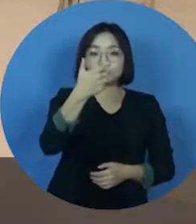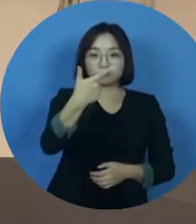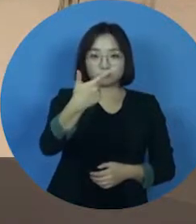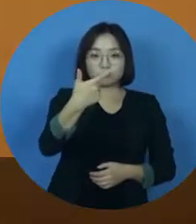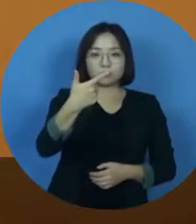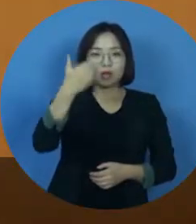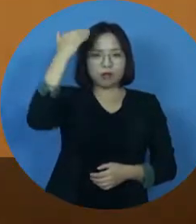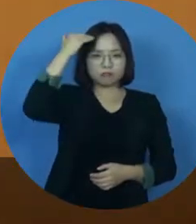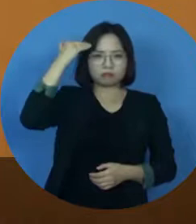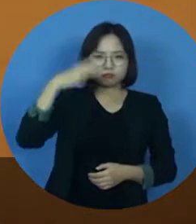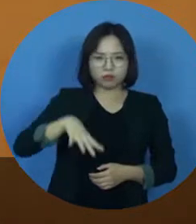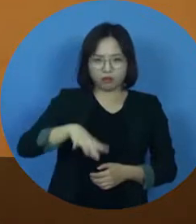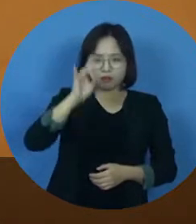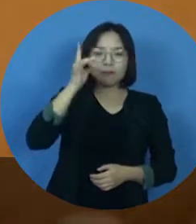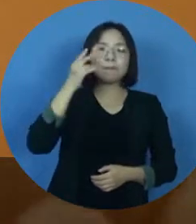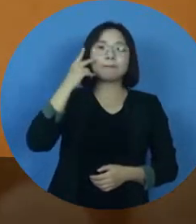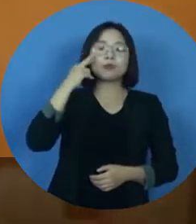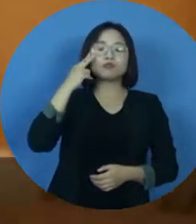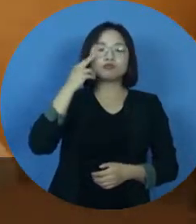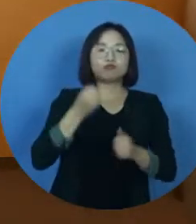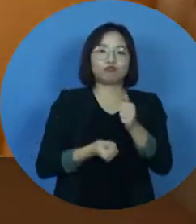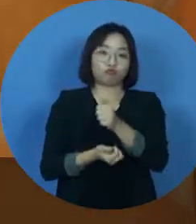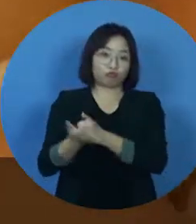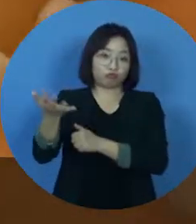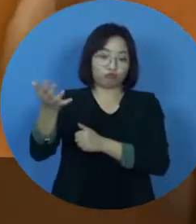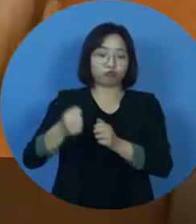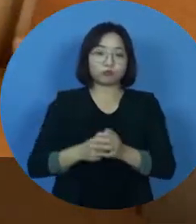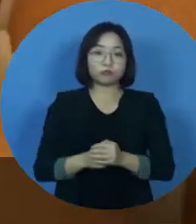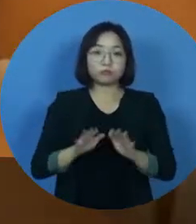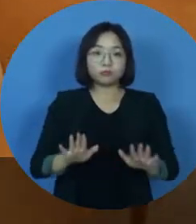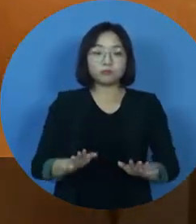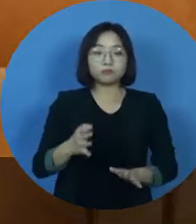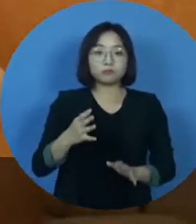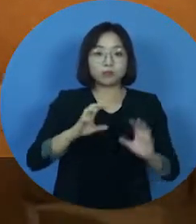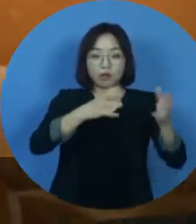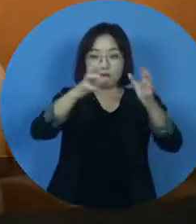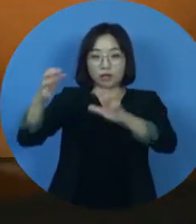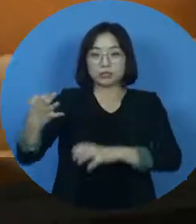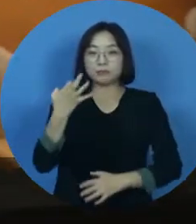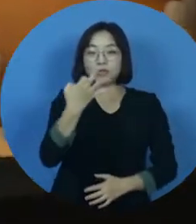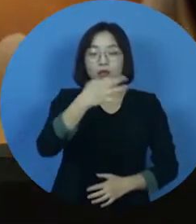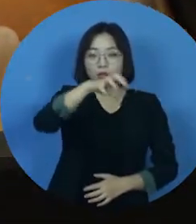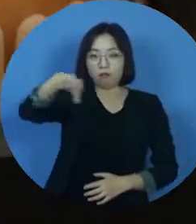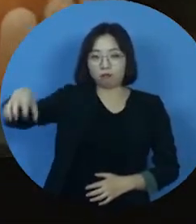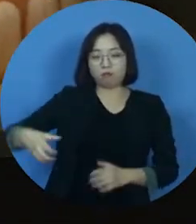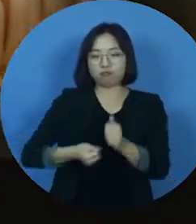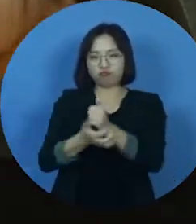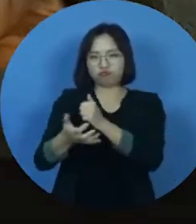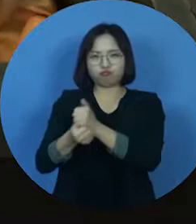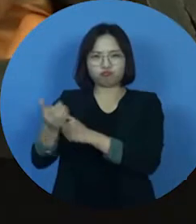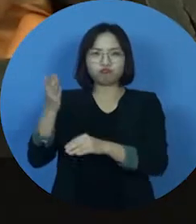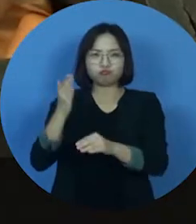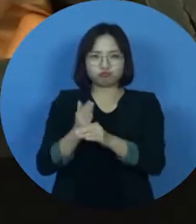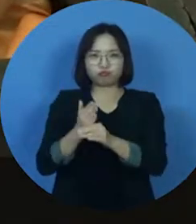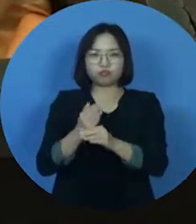성환배는 1986년 국내 처음으로 미국 시장에 진출했으며 현재는 14개국